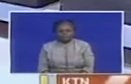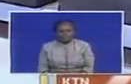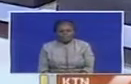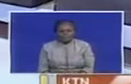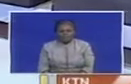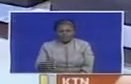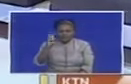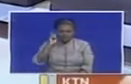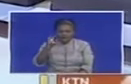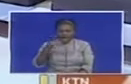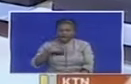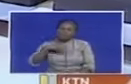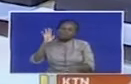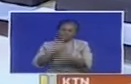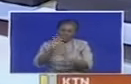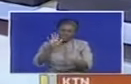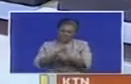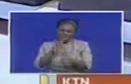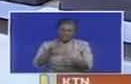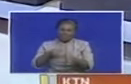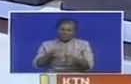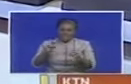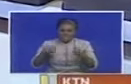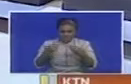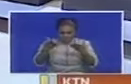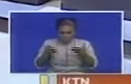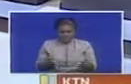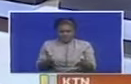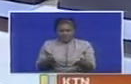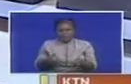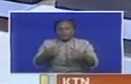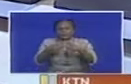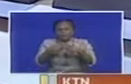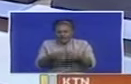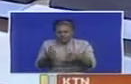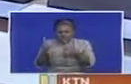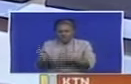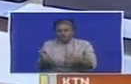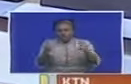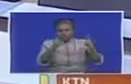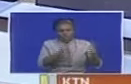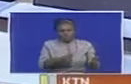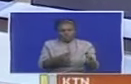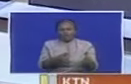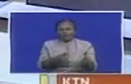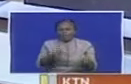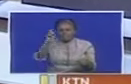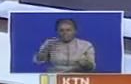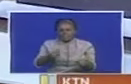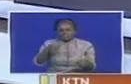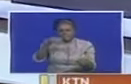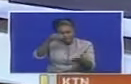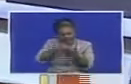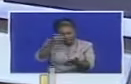Na mtazamaji, kuna mengi ambayo tumekuandalia kwenye taarifa zetu za KTN Leo. Lakini kama ilivyo ada, kama ilivyo desturi, sharti tujifunze